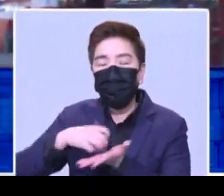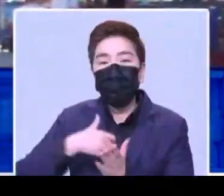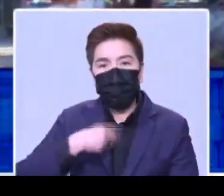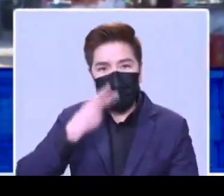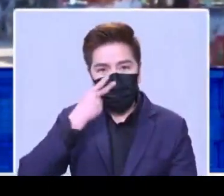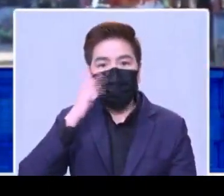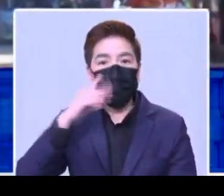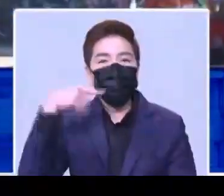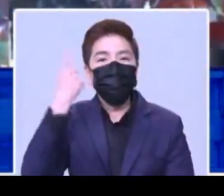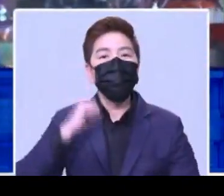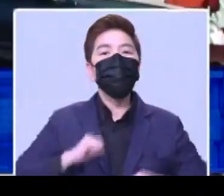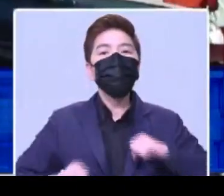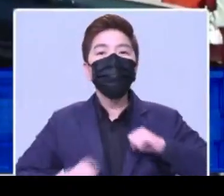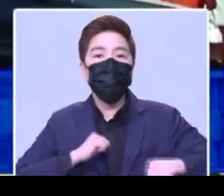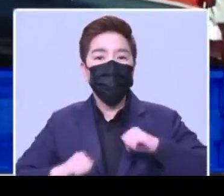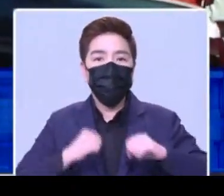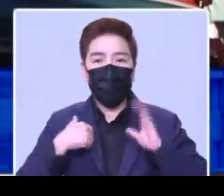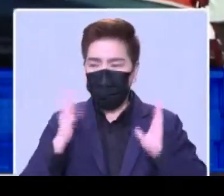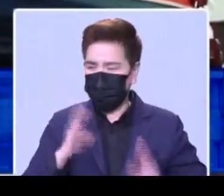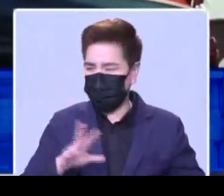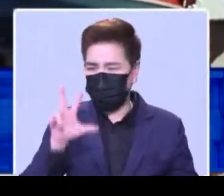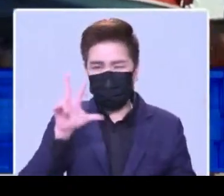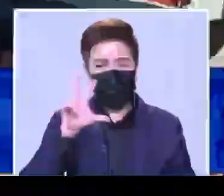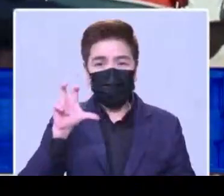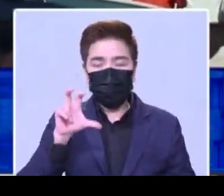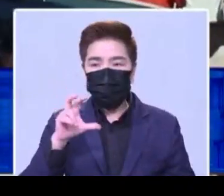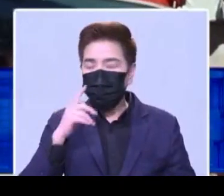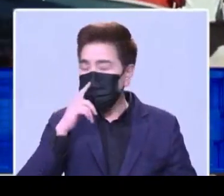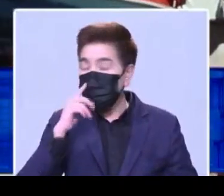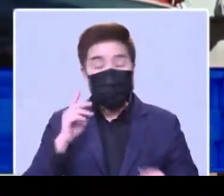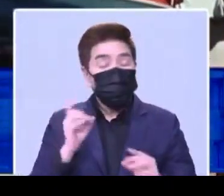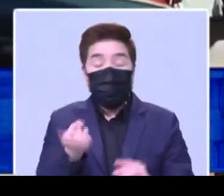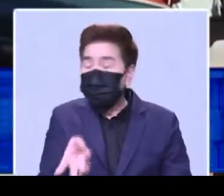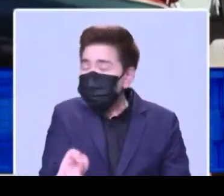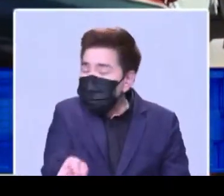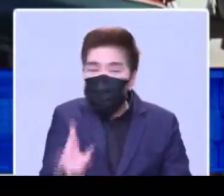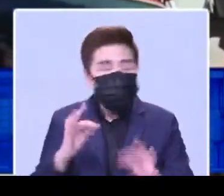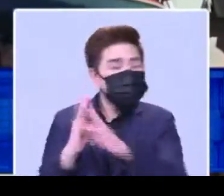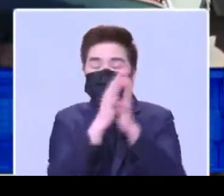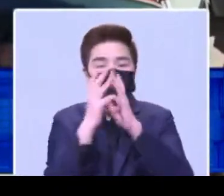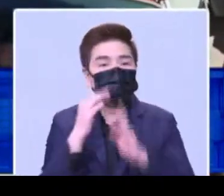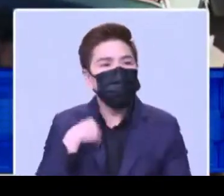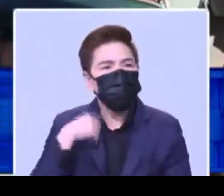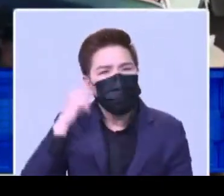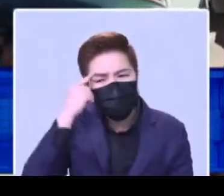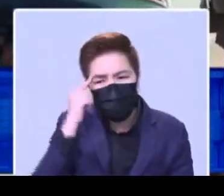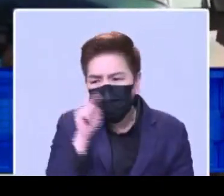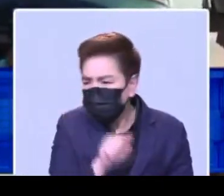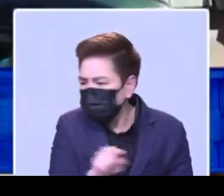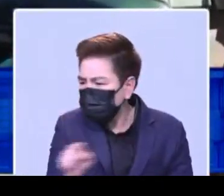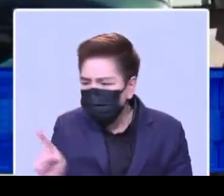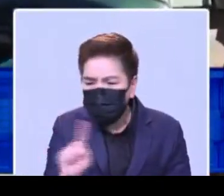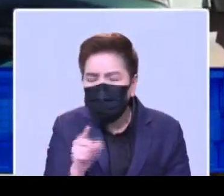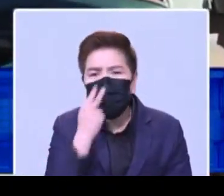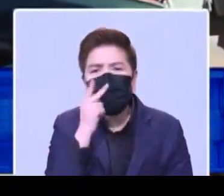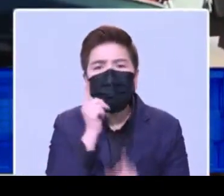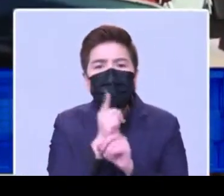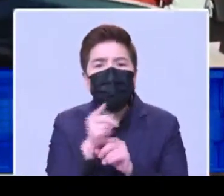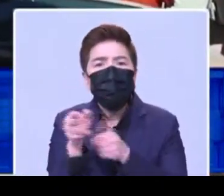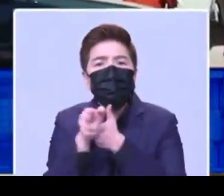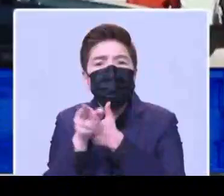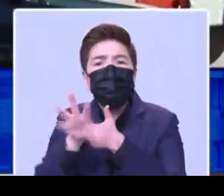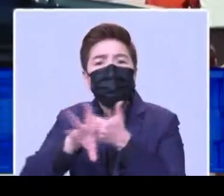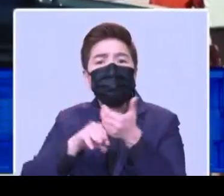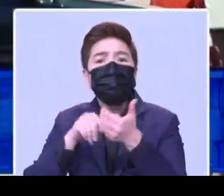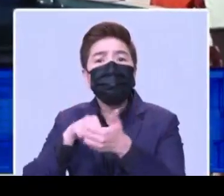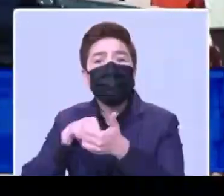ยรุ่นมาเที่ยวชมคอนเสิร์ตประมาณสัก300คนอยู่ดีๆเกิดทะเลาะวิวาทเขาก็ไม่รู้เหมือนกันว่าเรื่องอะไรก็เห็นตามคลิปนั่นแหละฮะแต่ก็เขาบอก